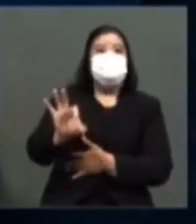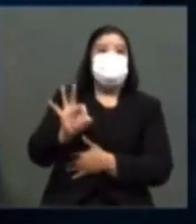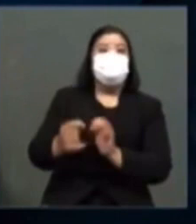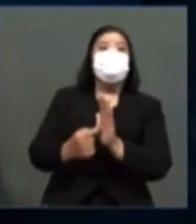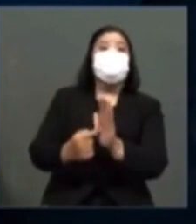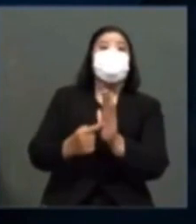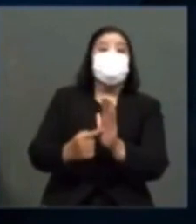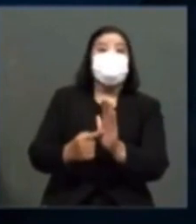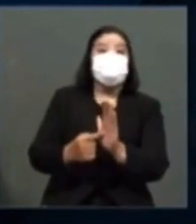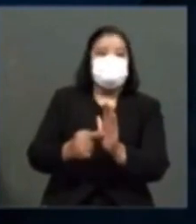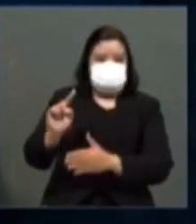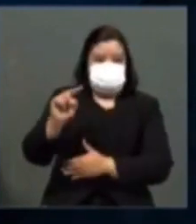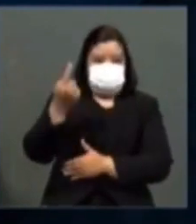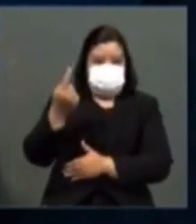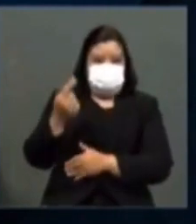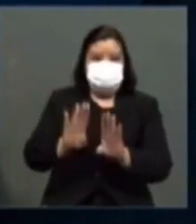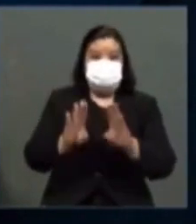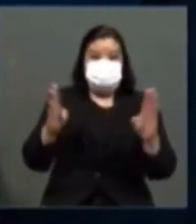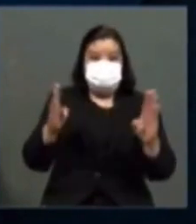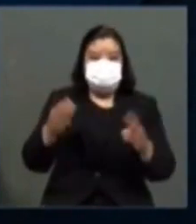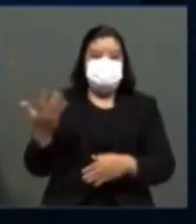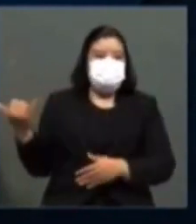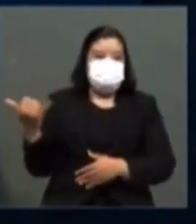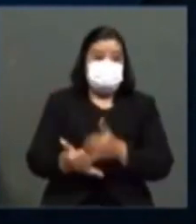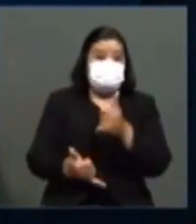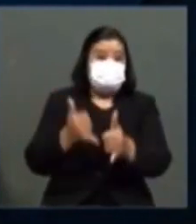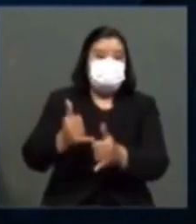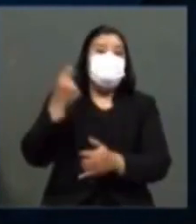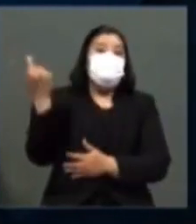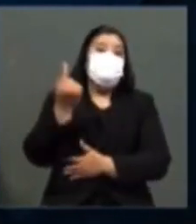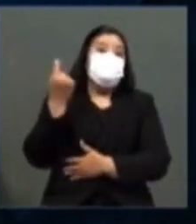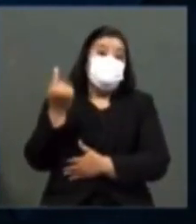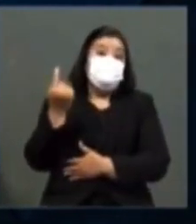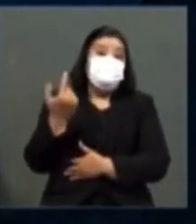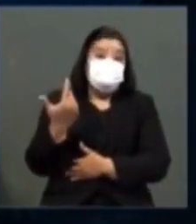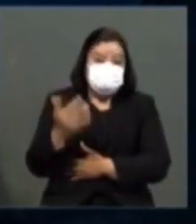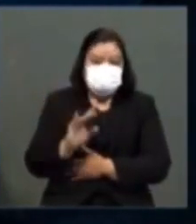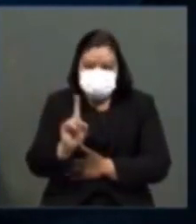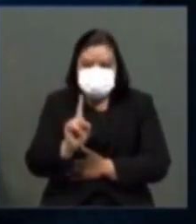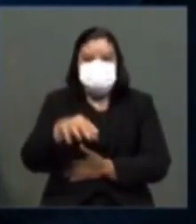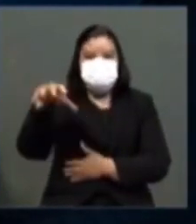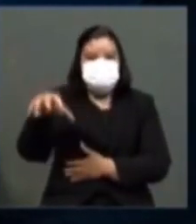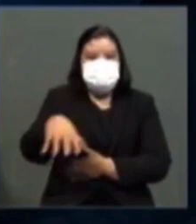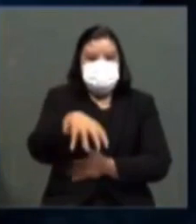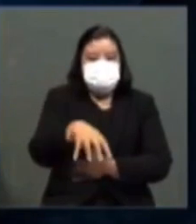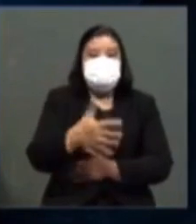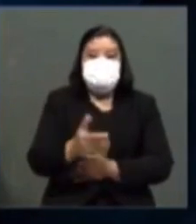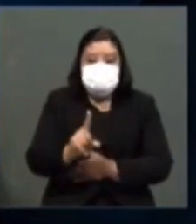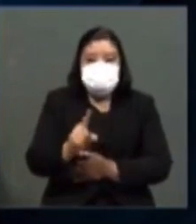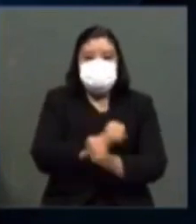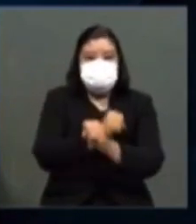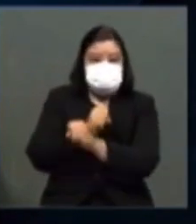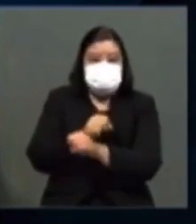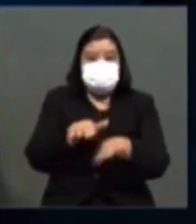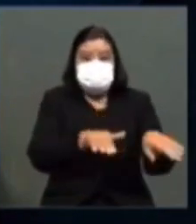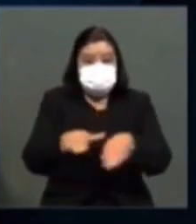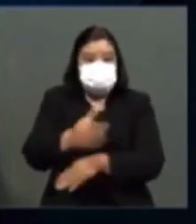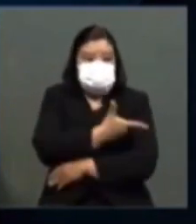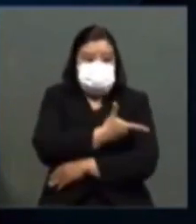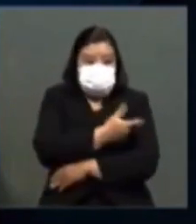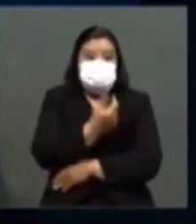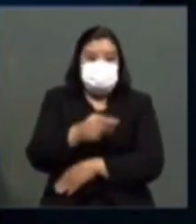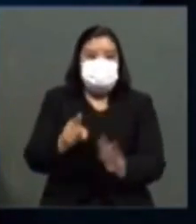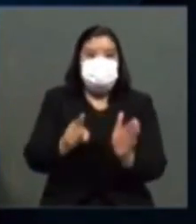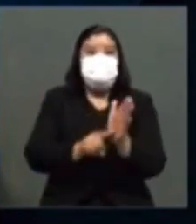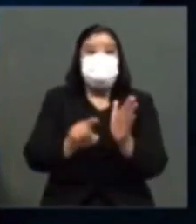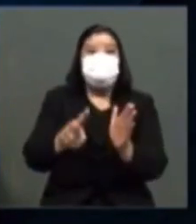สำหรับการเปิดเมืองเปิดการท่องเที่ยวเป็นสถานที่ที่มีความพร้อมเป็นโควิดฟรีเซตติ้งขอให้มี